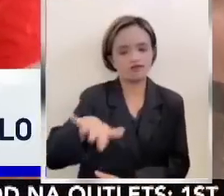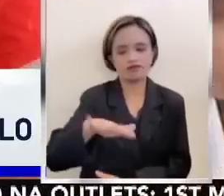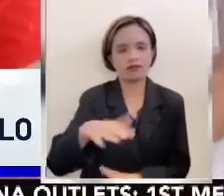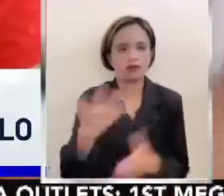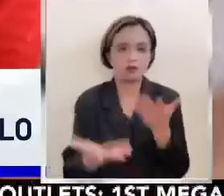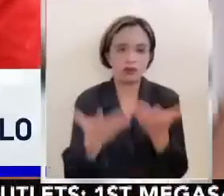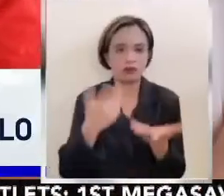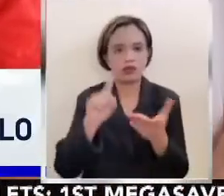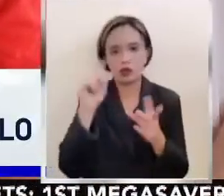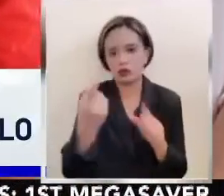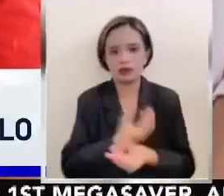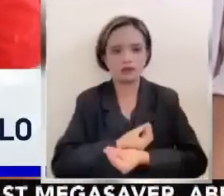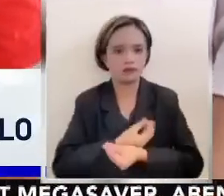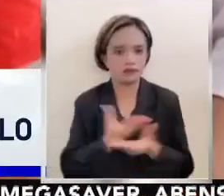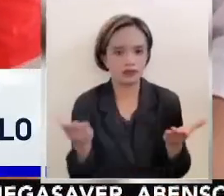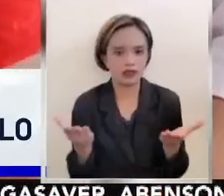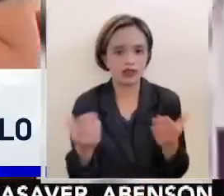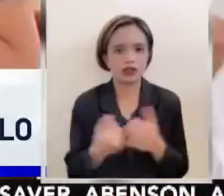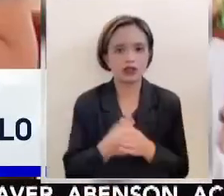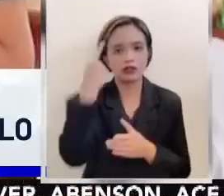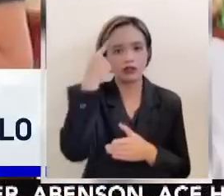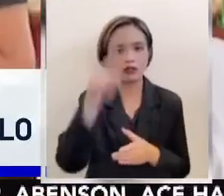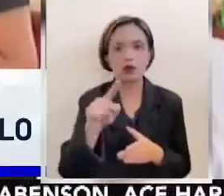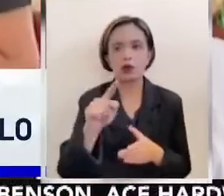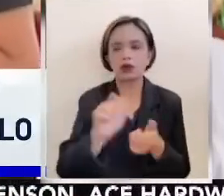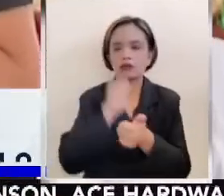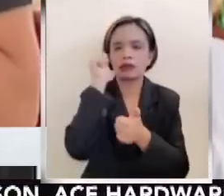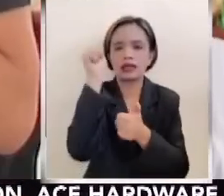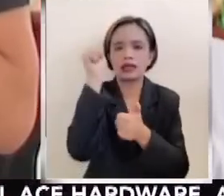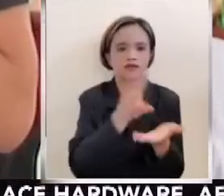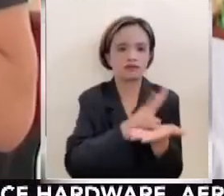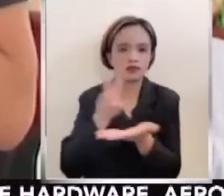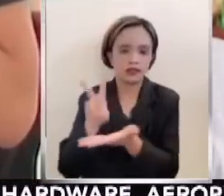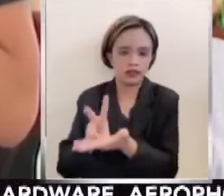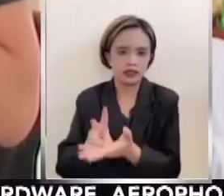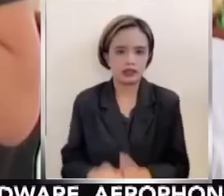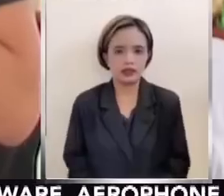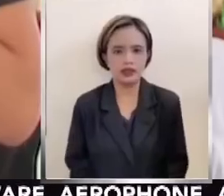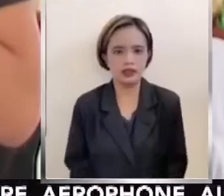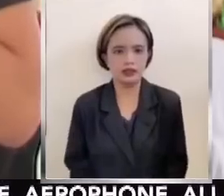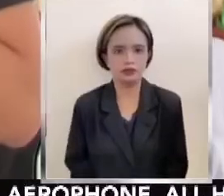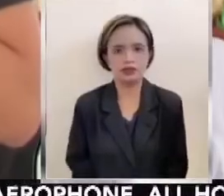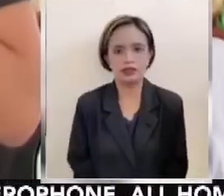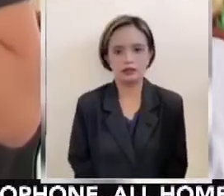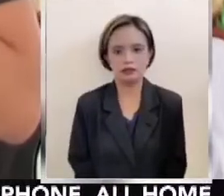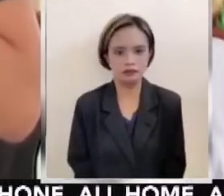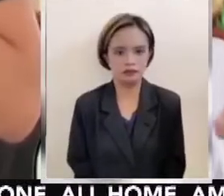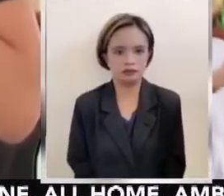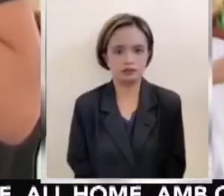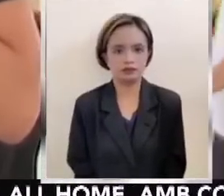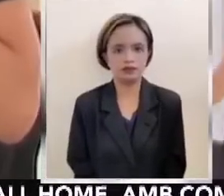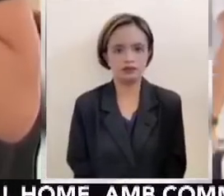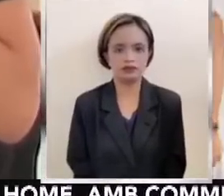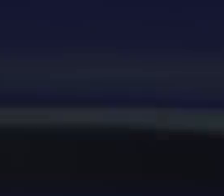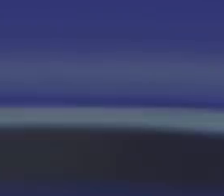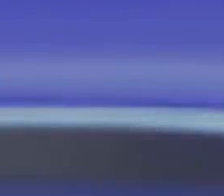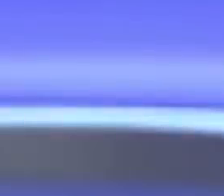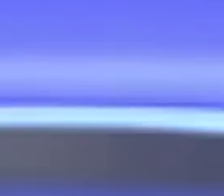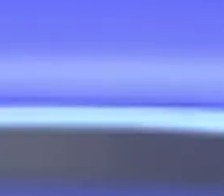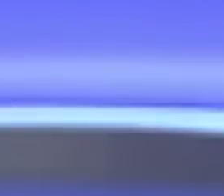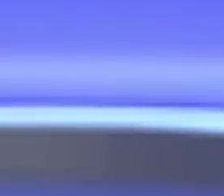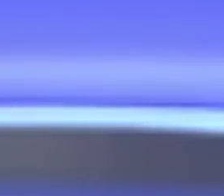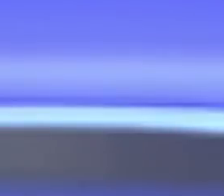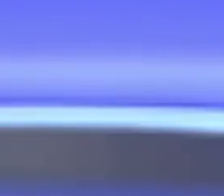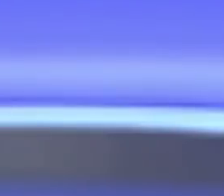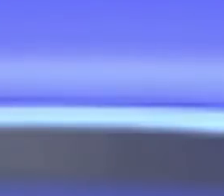distribution para sa mga far-flung areas. Para sa GMA Integrated News, Ian Cruz nakatutok, 24 oras. Good